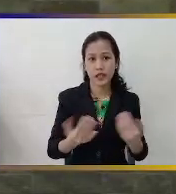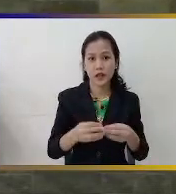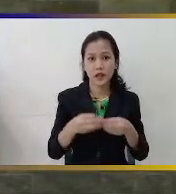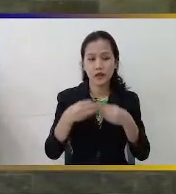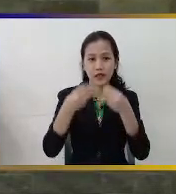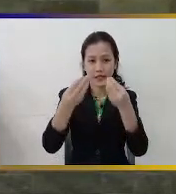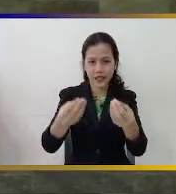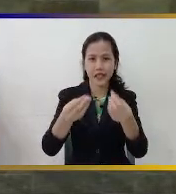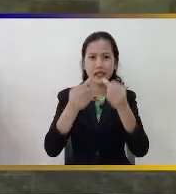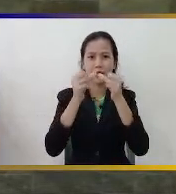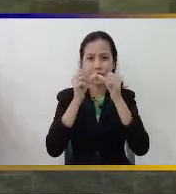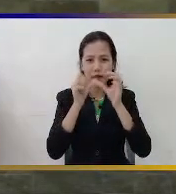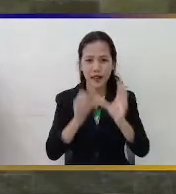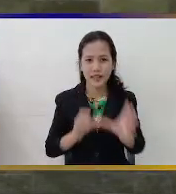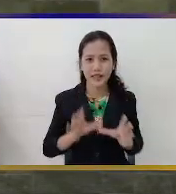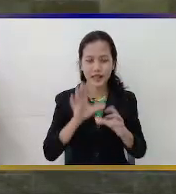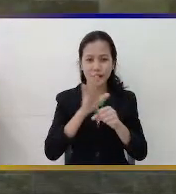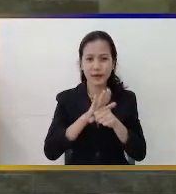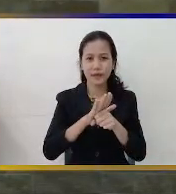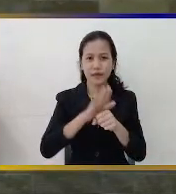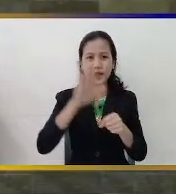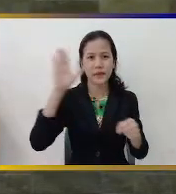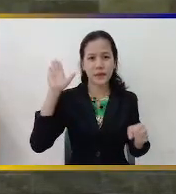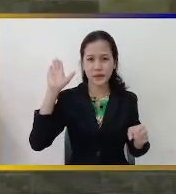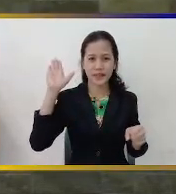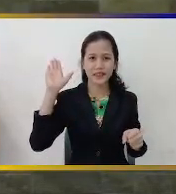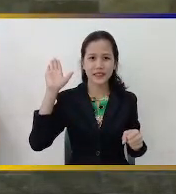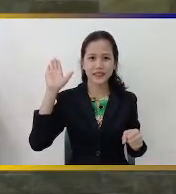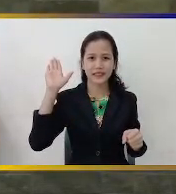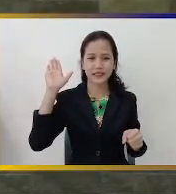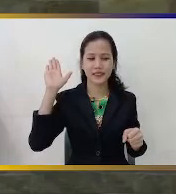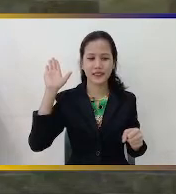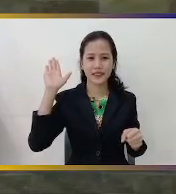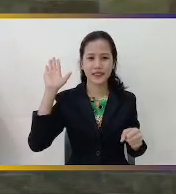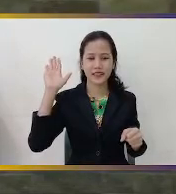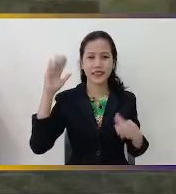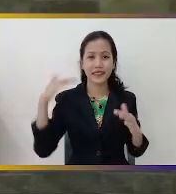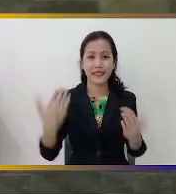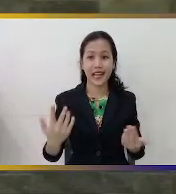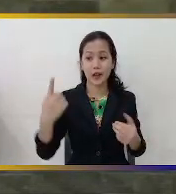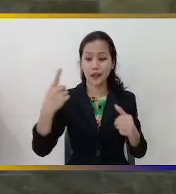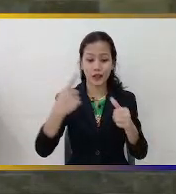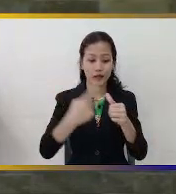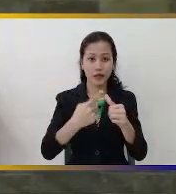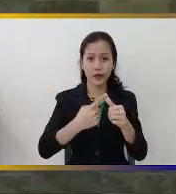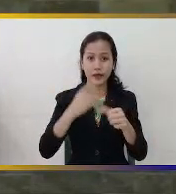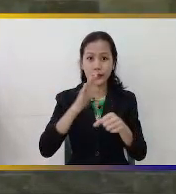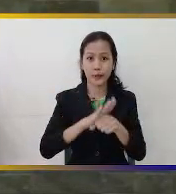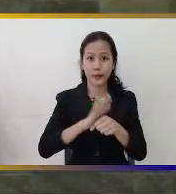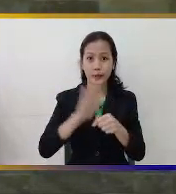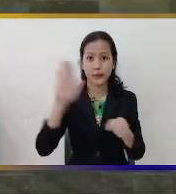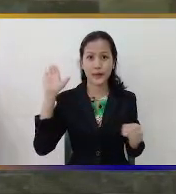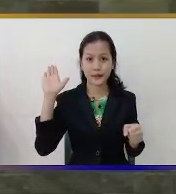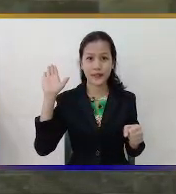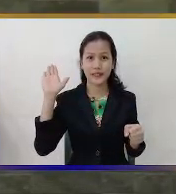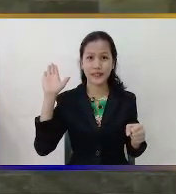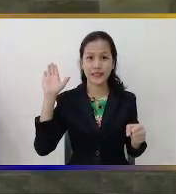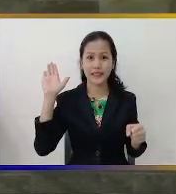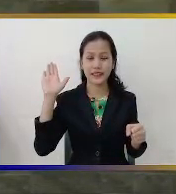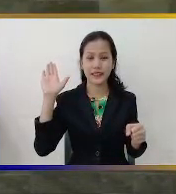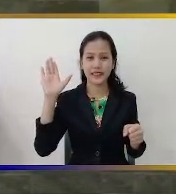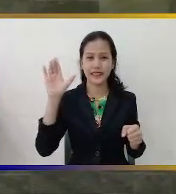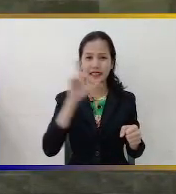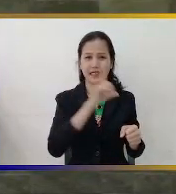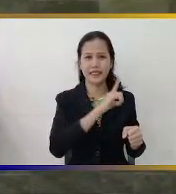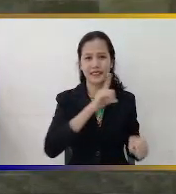promise. Okay? Israel's blessing promise. Now, the first promise na natanggap po nila is the Lord